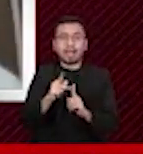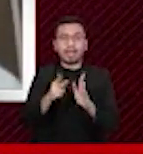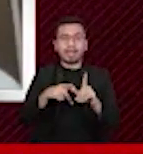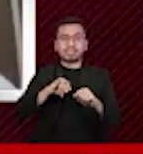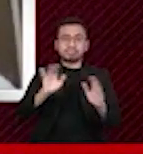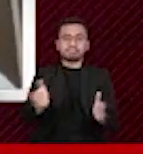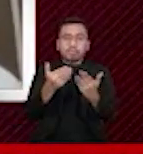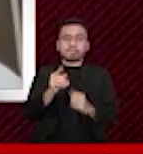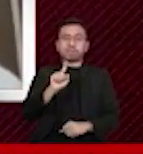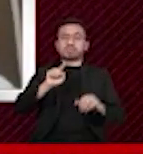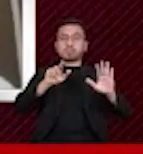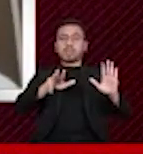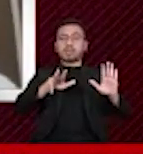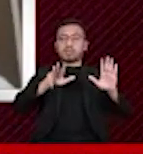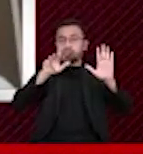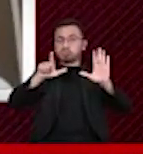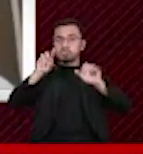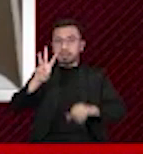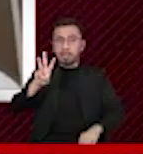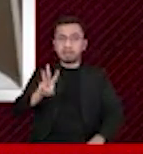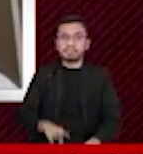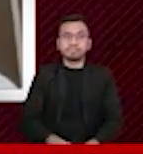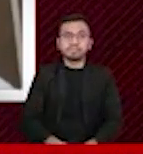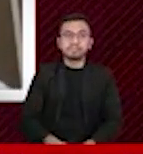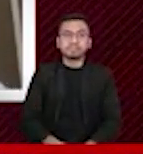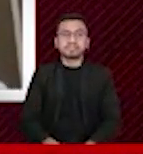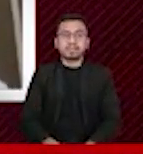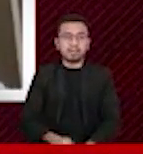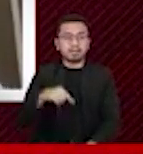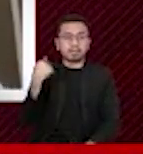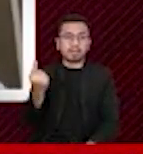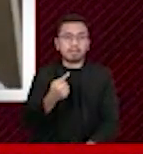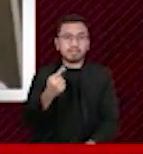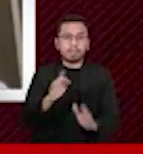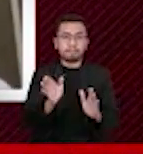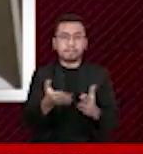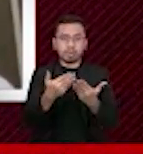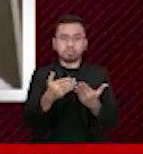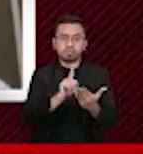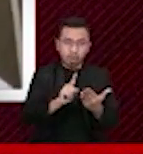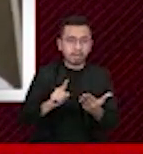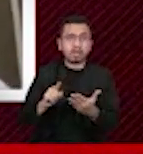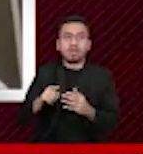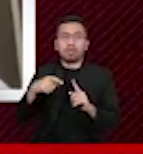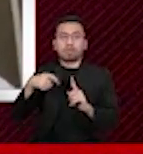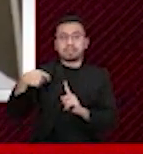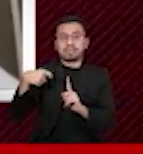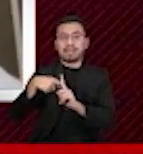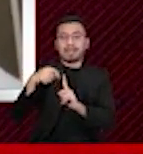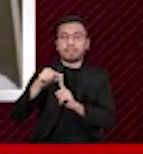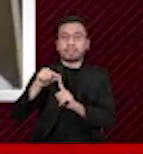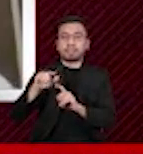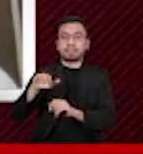artinya kain SG duluan berdiri daripada KKP ke kafe itu berdiri tahun 99 KMI